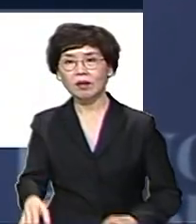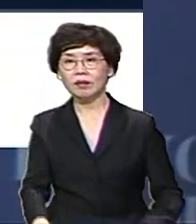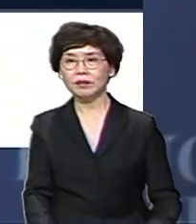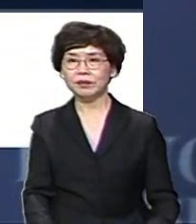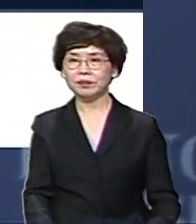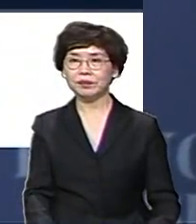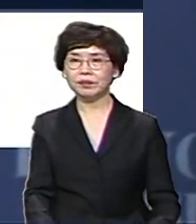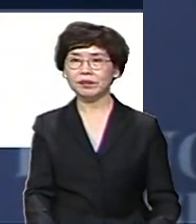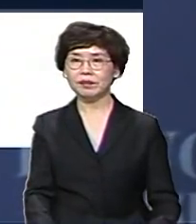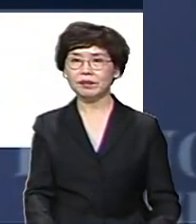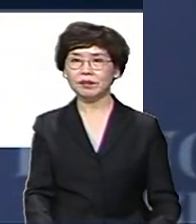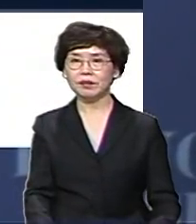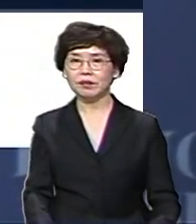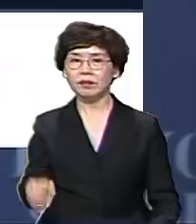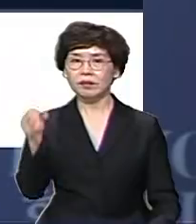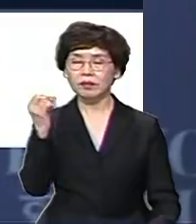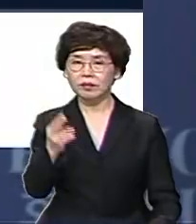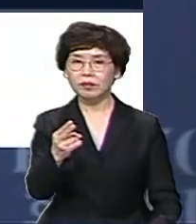않았습니다.